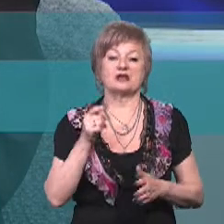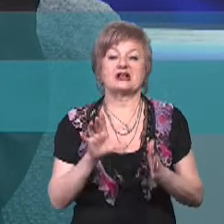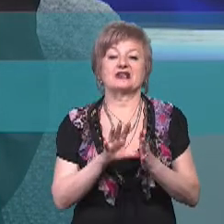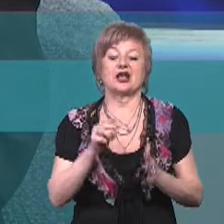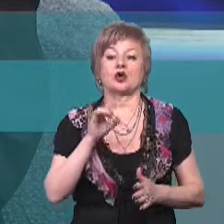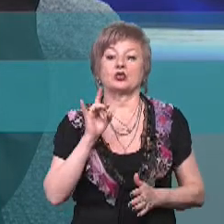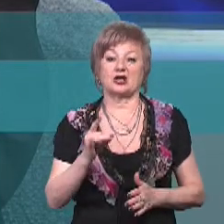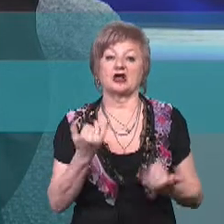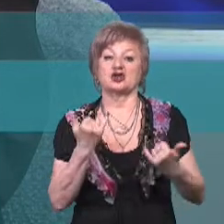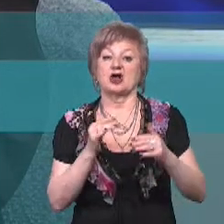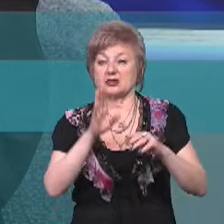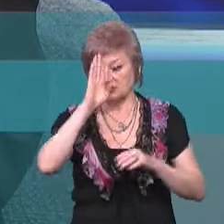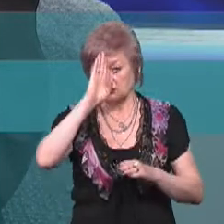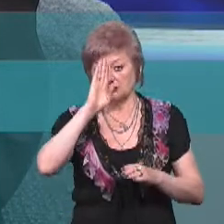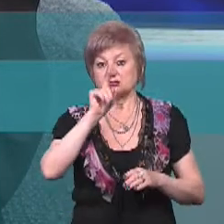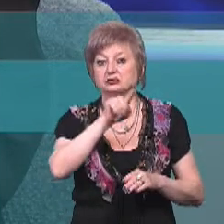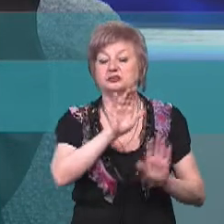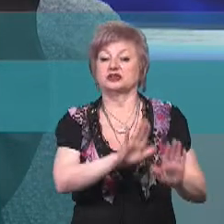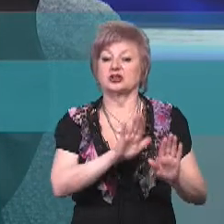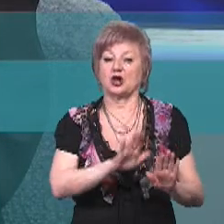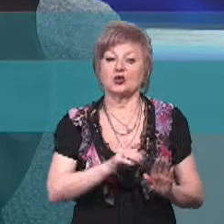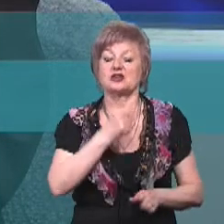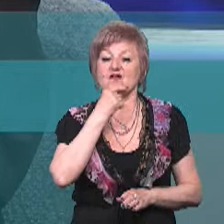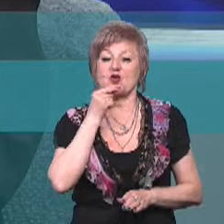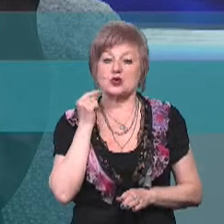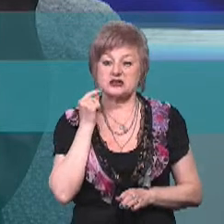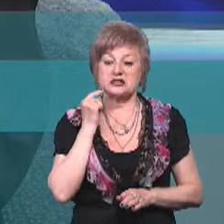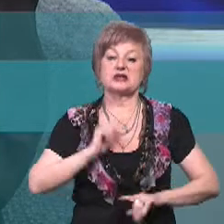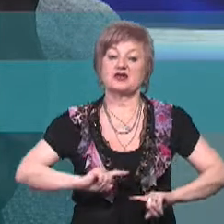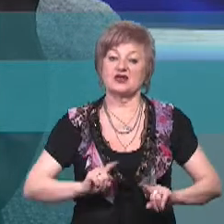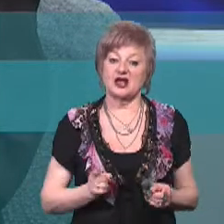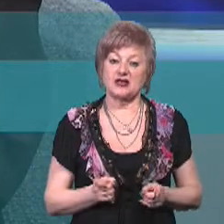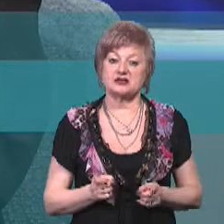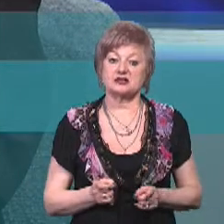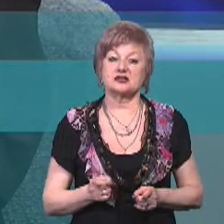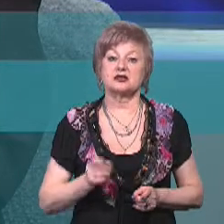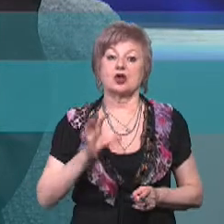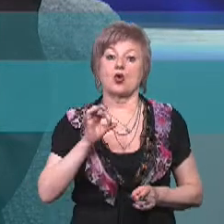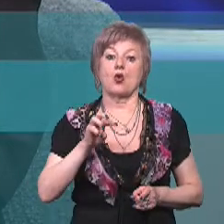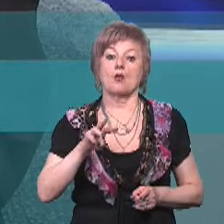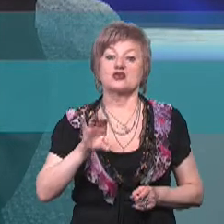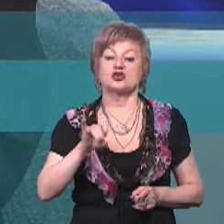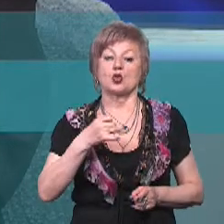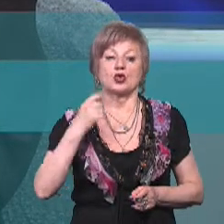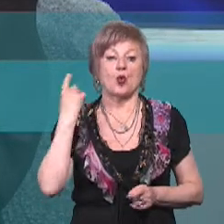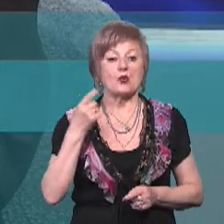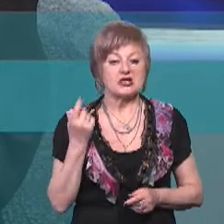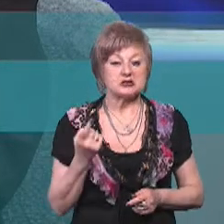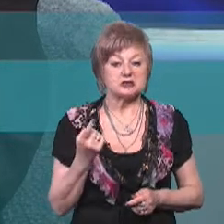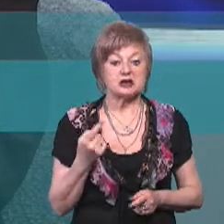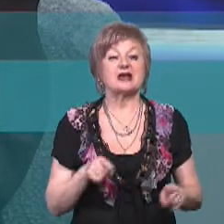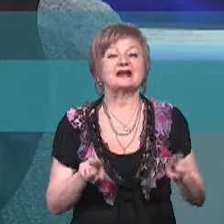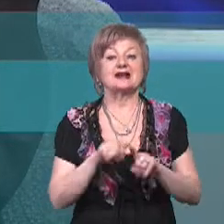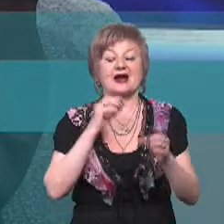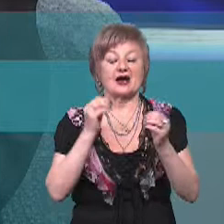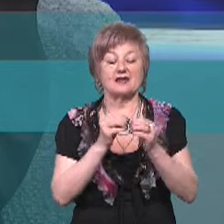наразі перебуває утримані в Росії, ув'язнені в Омській області. Така